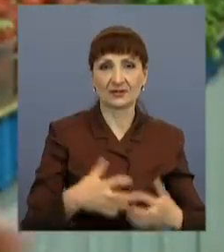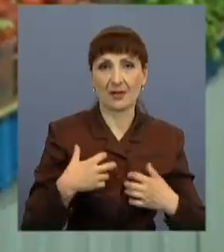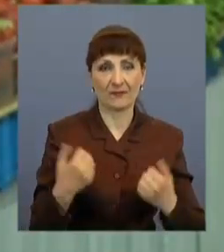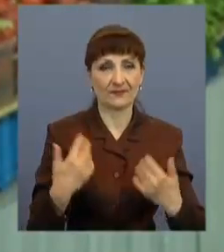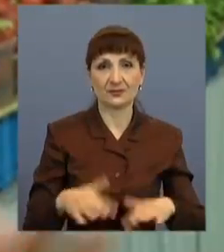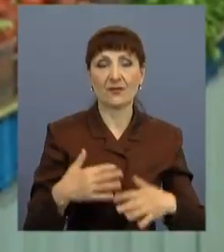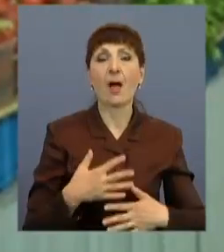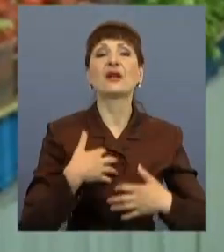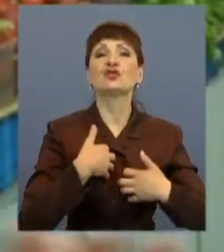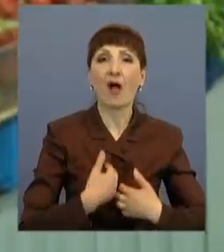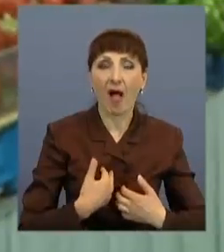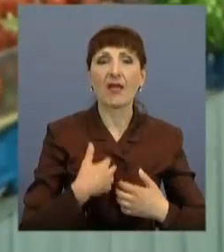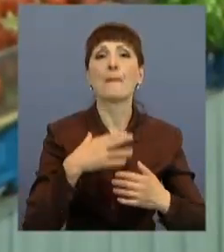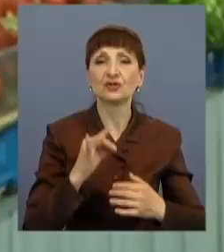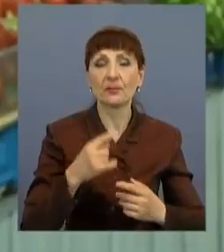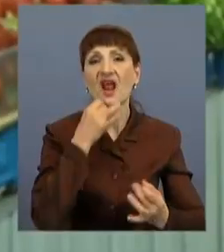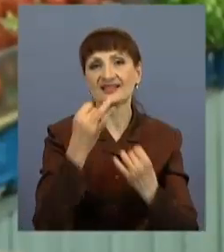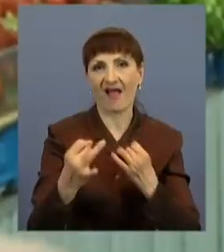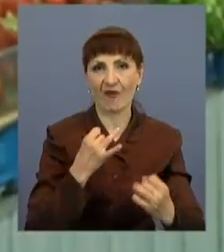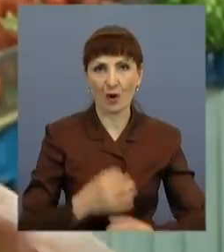при чихании, при кашле, при разговоре.